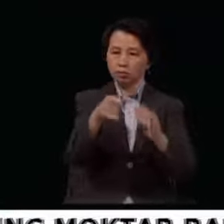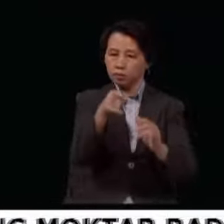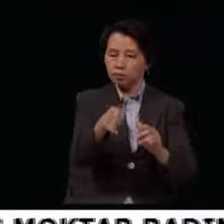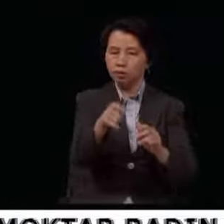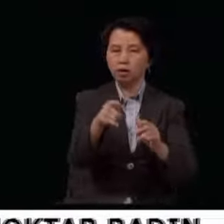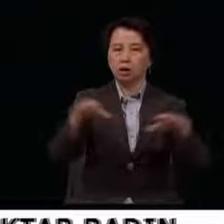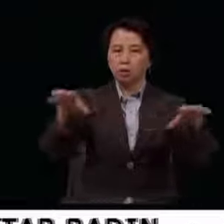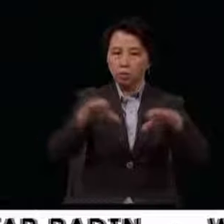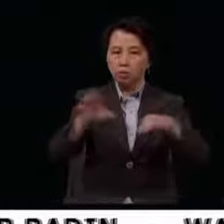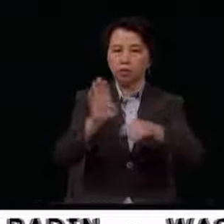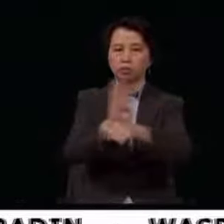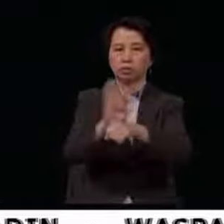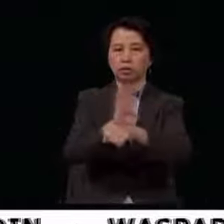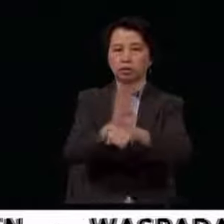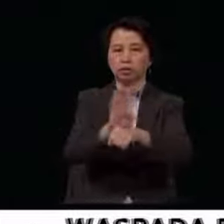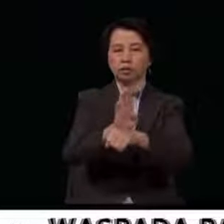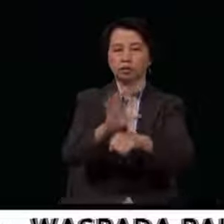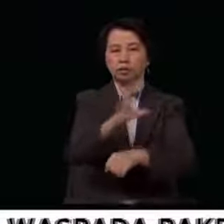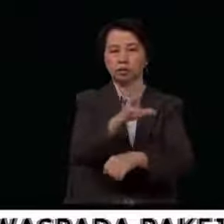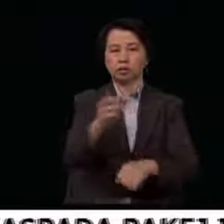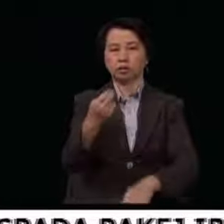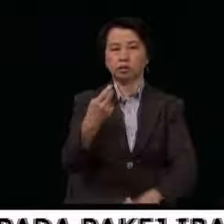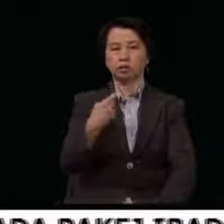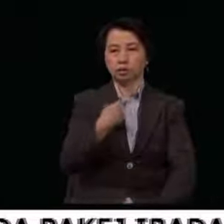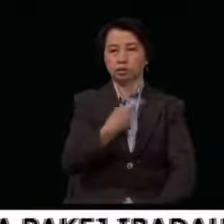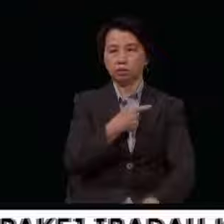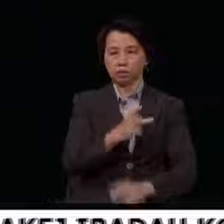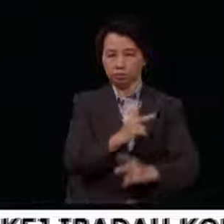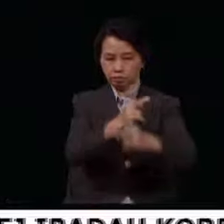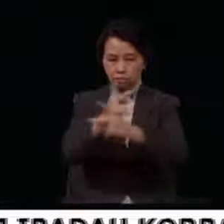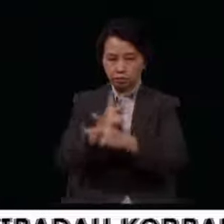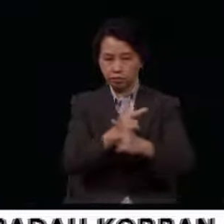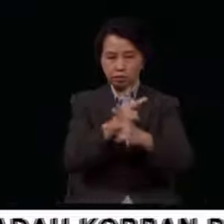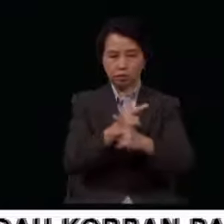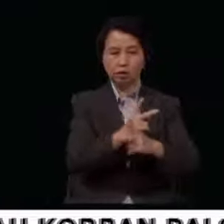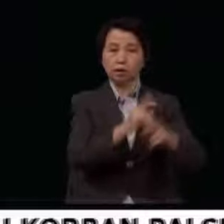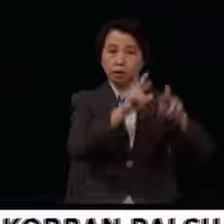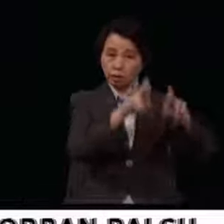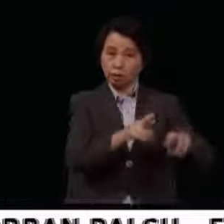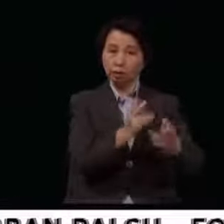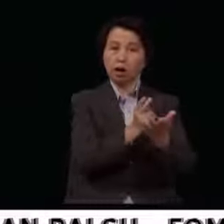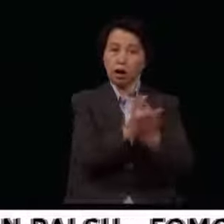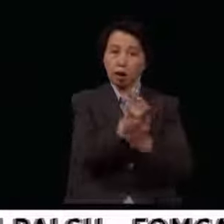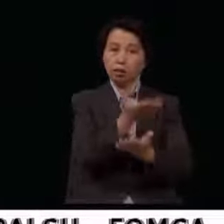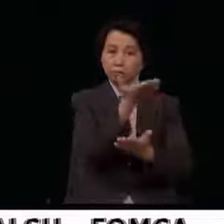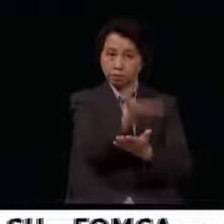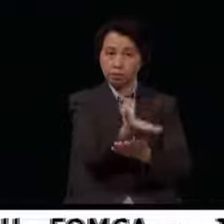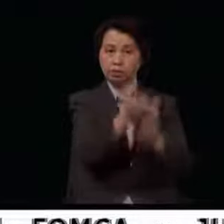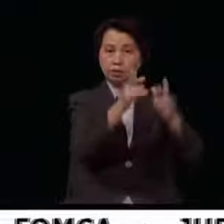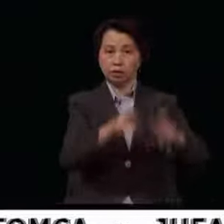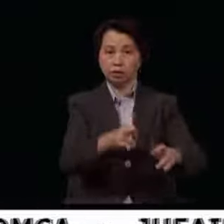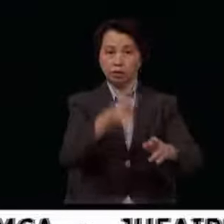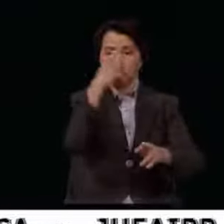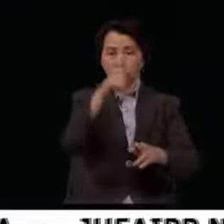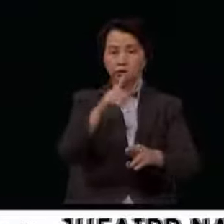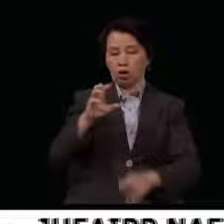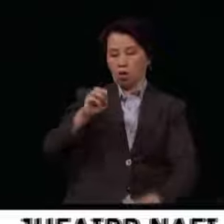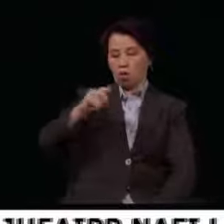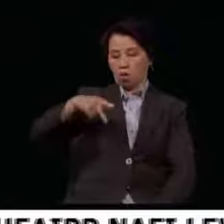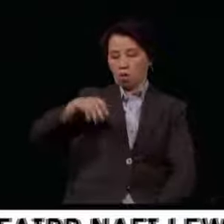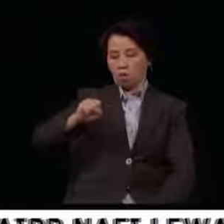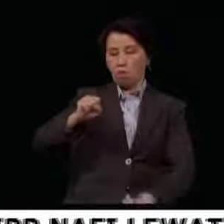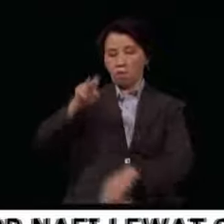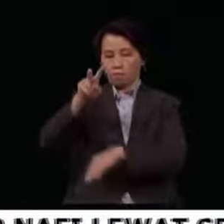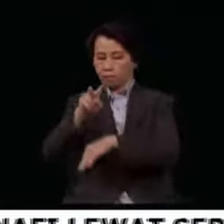capacity Kementerian keluar untuk bekerja sepanjang bulan Ramadhan ini untuk Spanyol Most Wanted All New Type Made Wakwaw